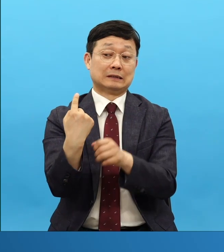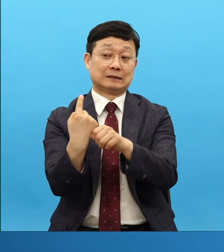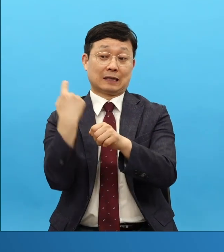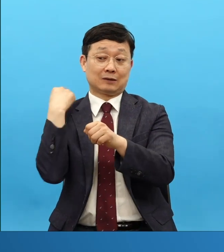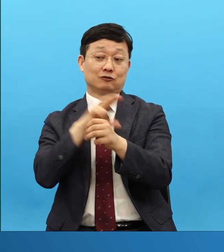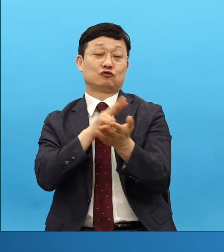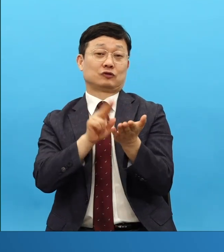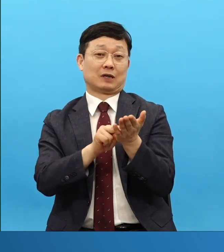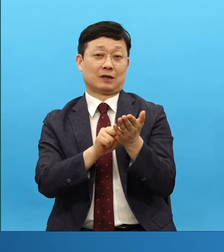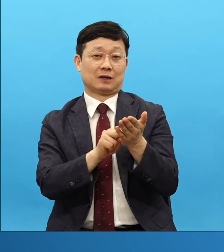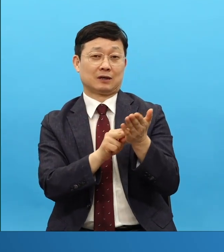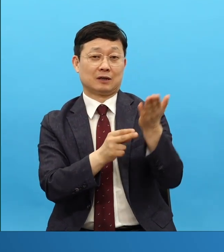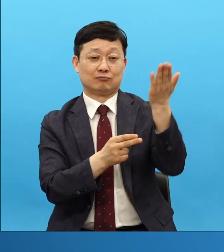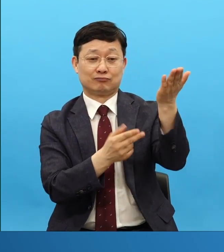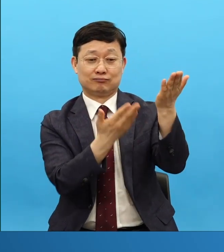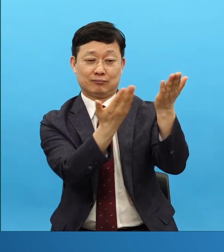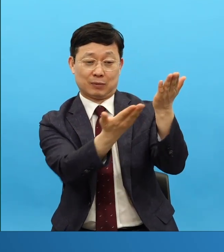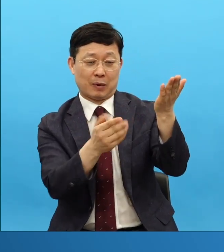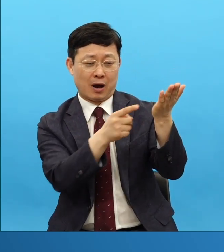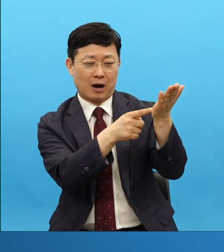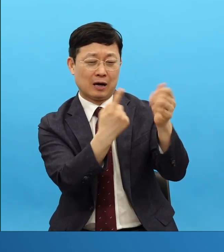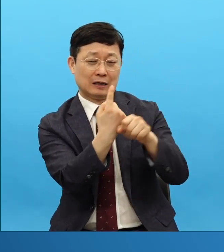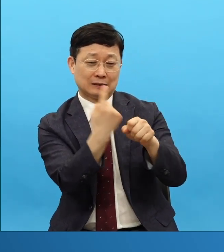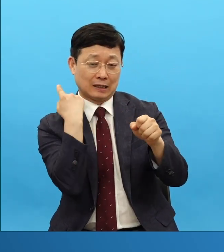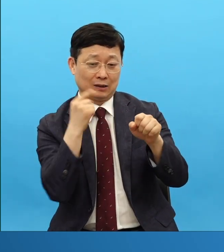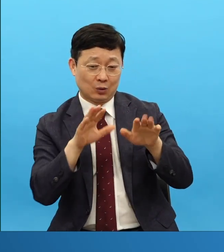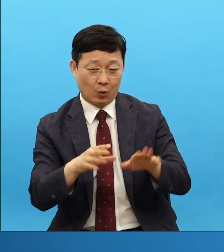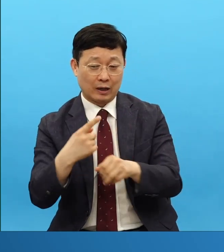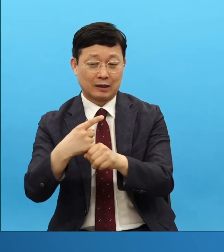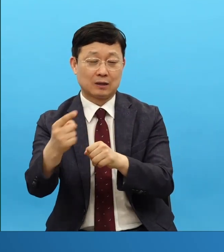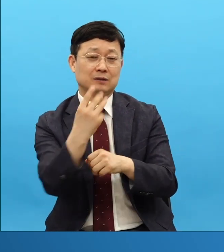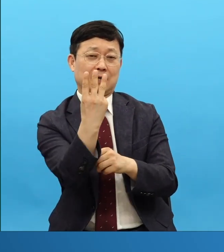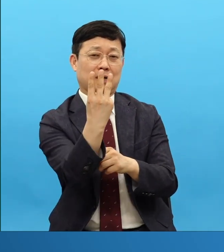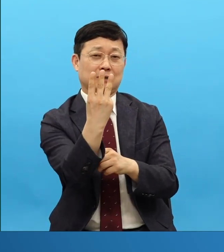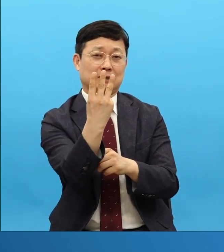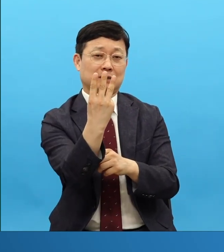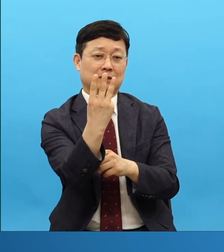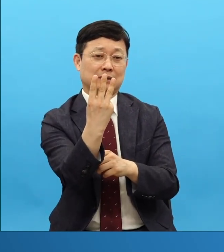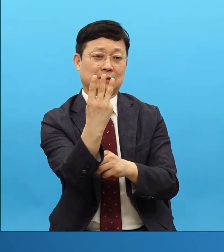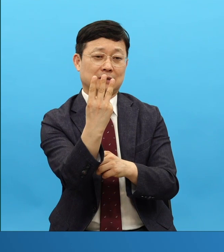last year. 해야 돼요. We must do it. 이거는